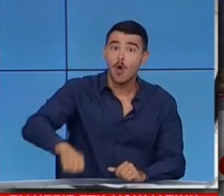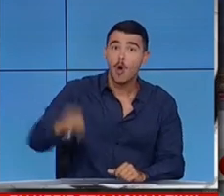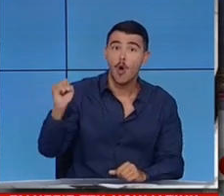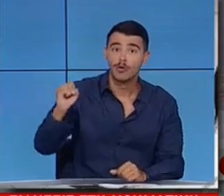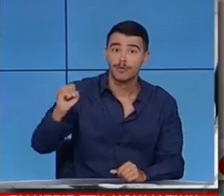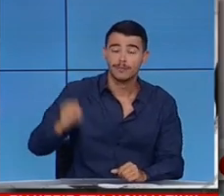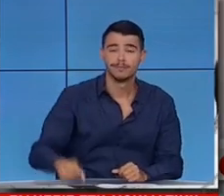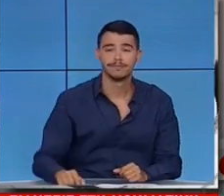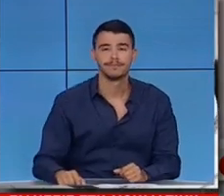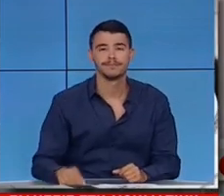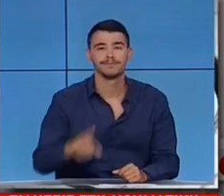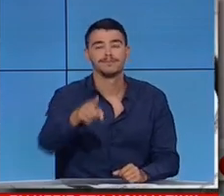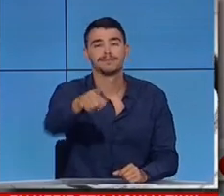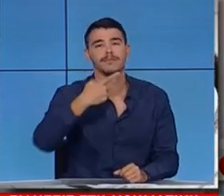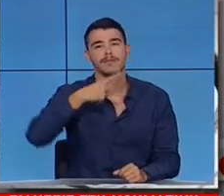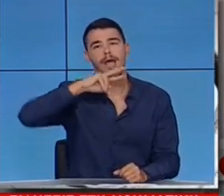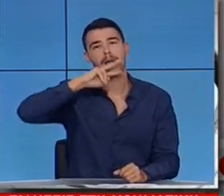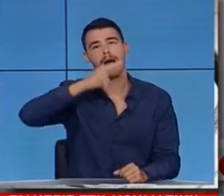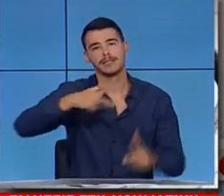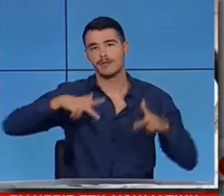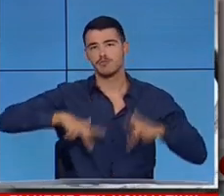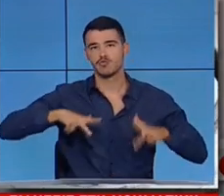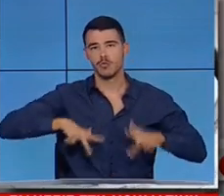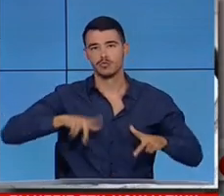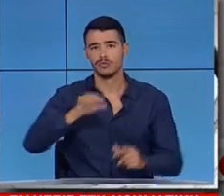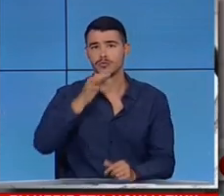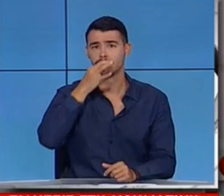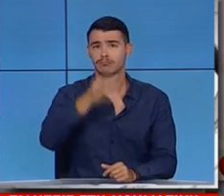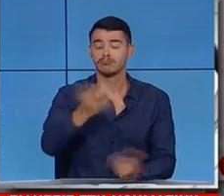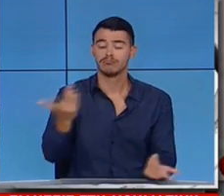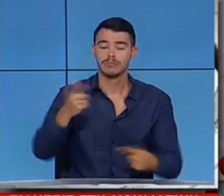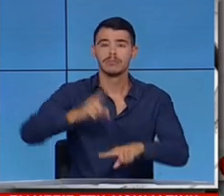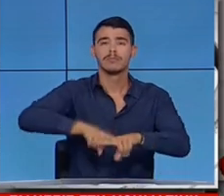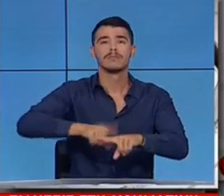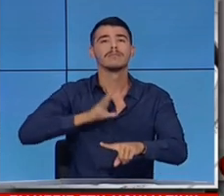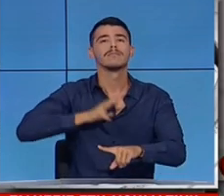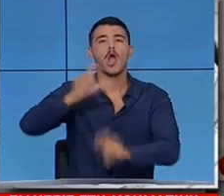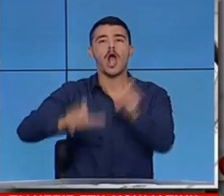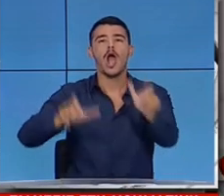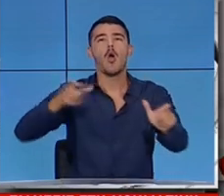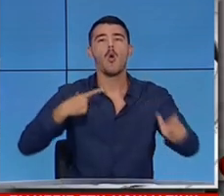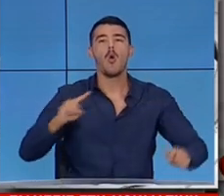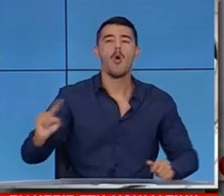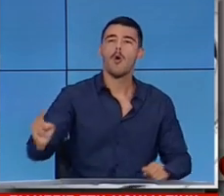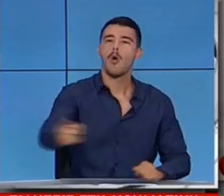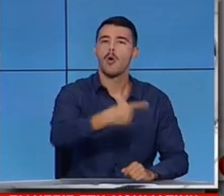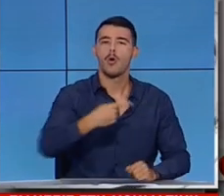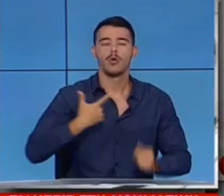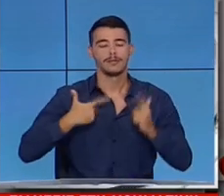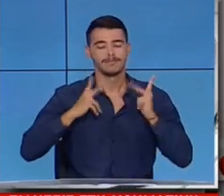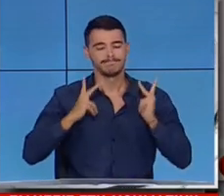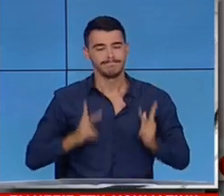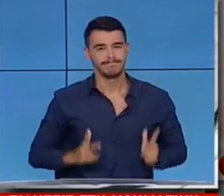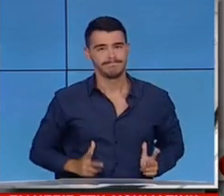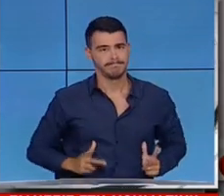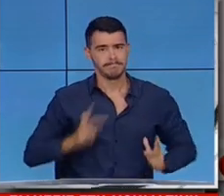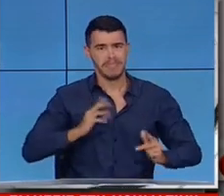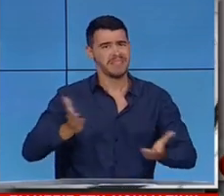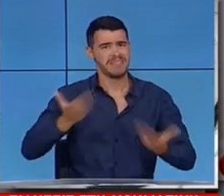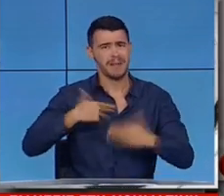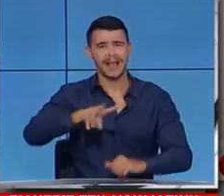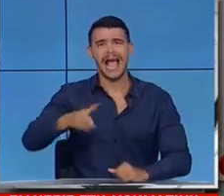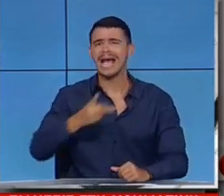το πρώτο. Νομίζω ότι όλοι οι Έλληνες έχουμε κάθε λόγο να είμαστε ικανοποιημένοι. Από ό,τι είδα, δεν έχει υπάρξει και κάποια αντίδραση της αντιπολίτευσης σε αυτές τις